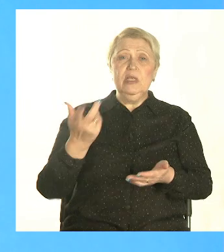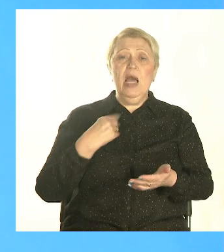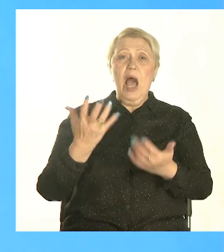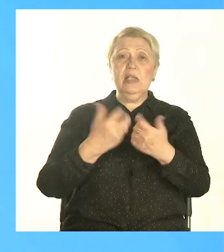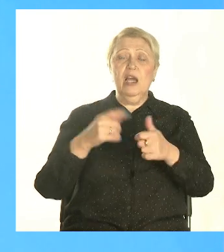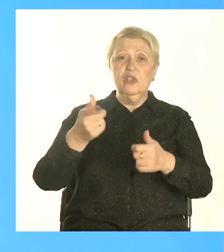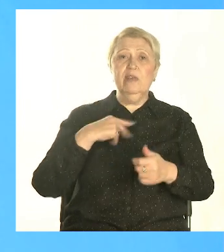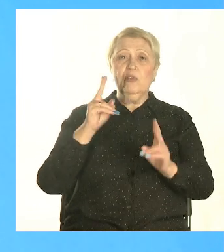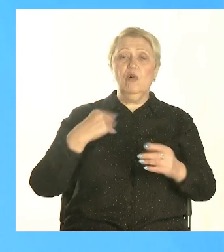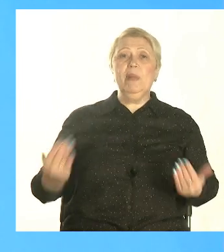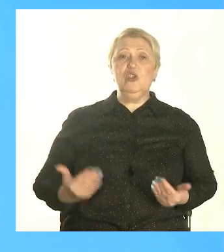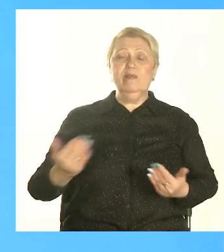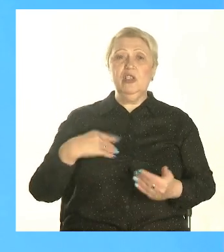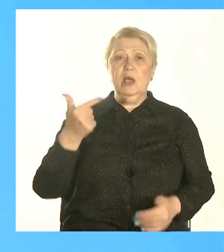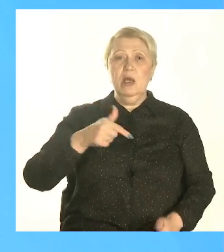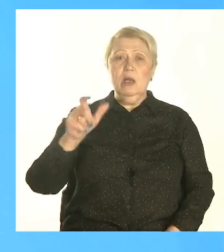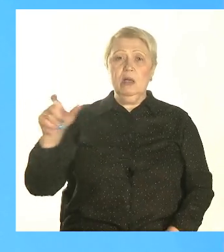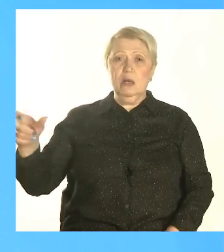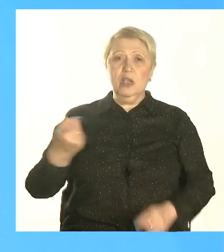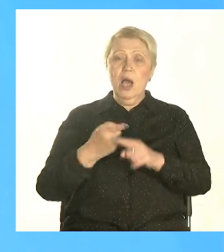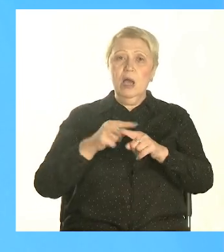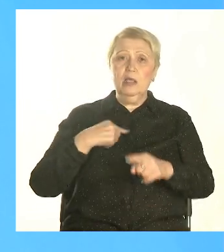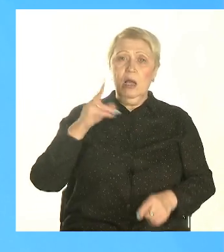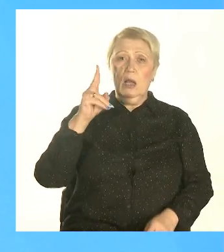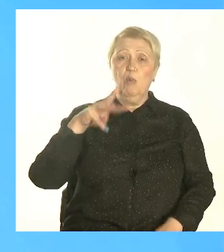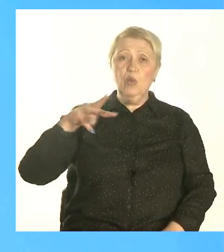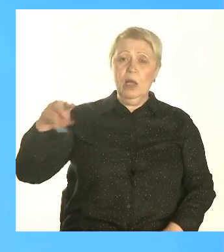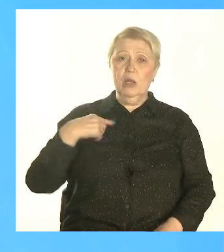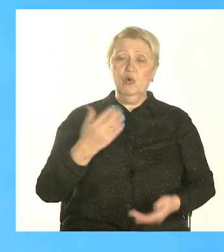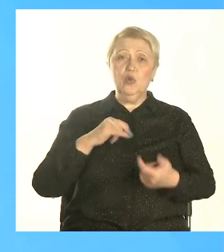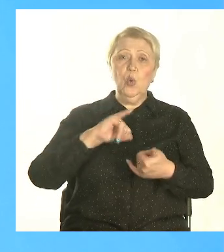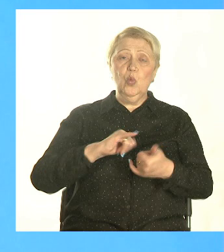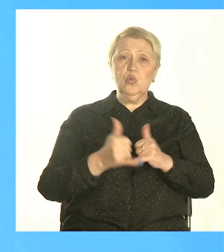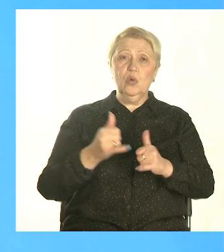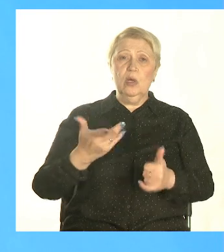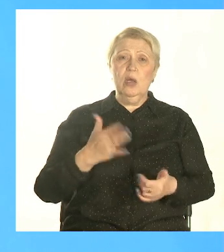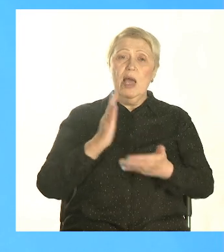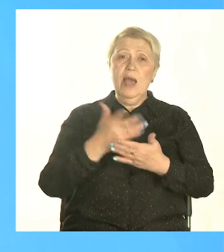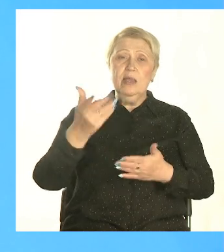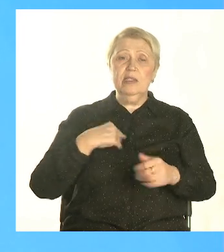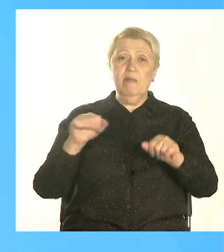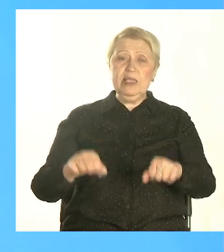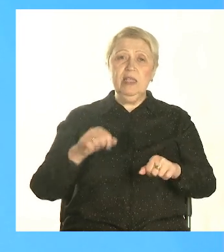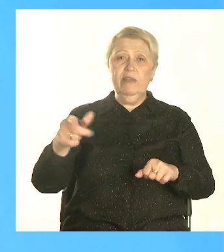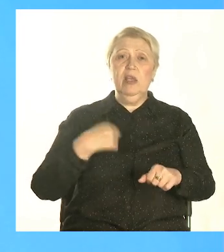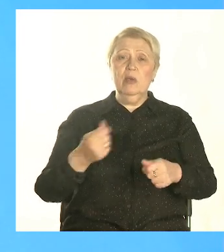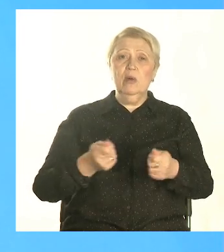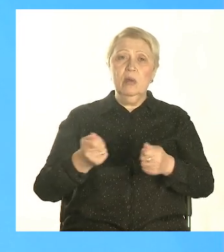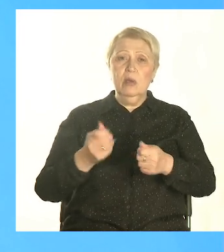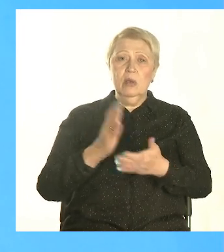фактически проживающих граждан. Это действительно коммунальная услуга. Но там же в постановлении правительства Российской Федерации, опять же, на законодательном